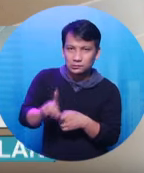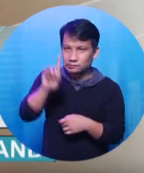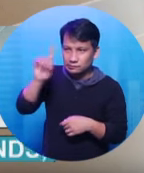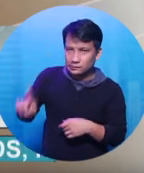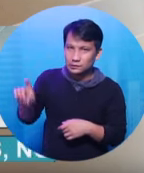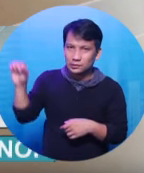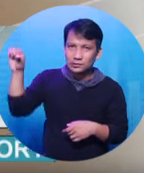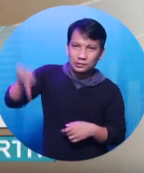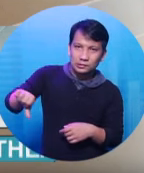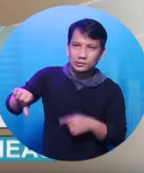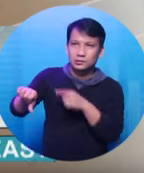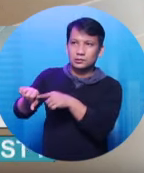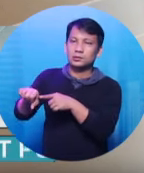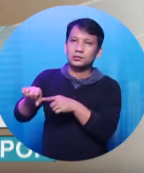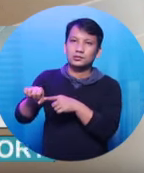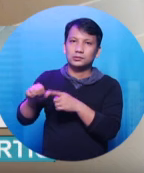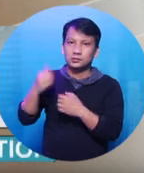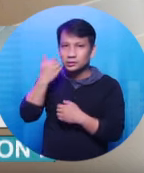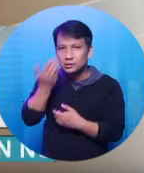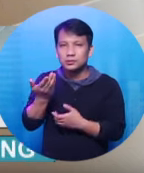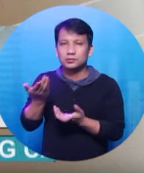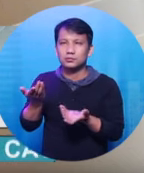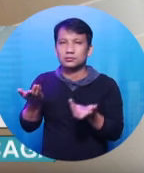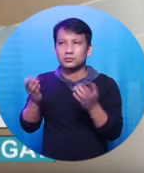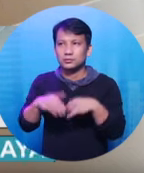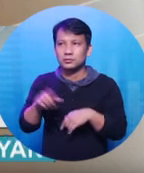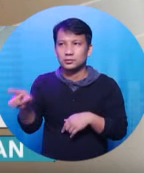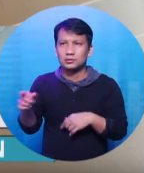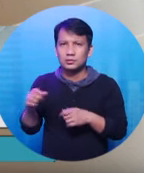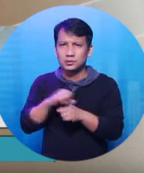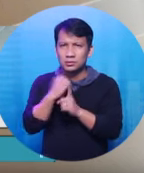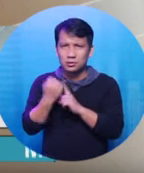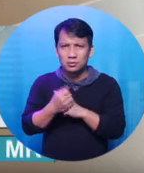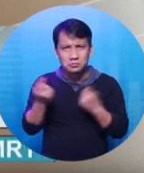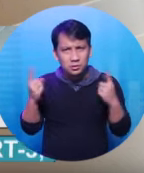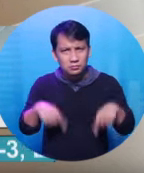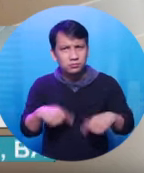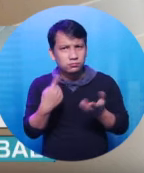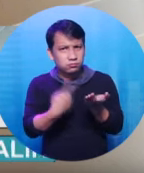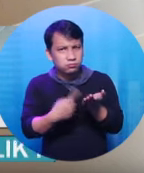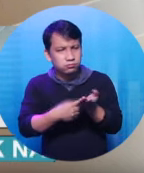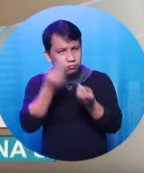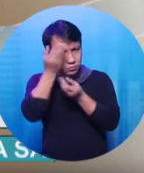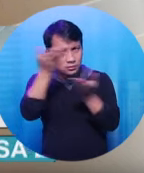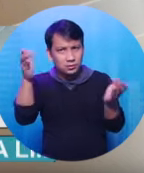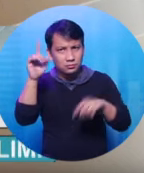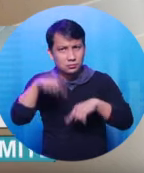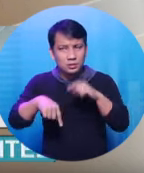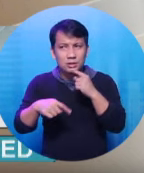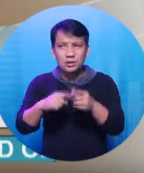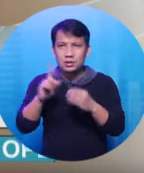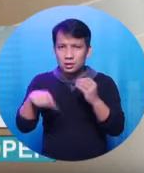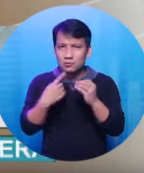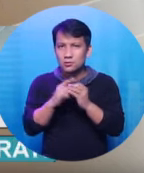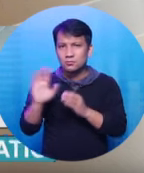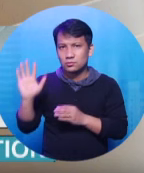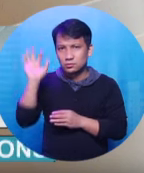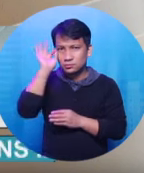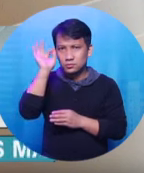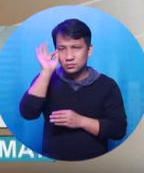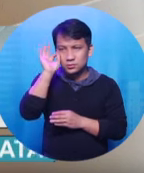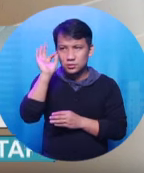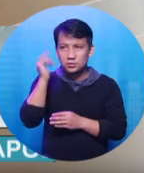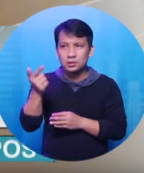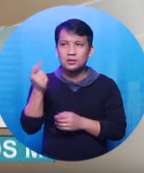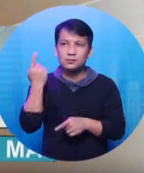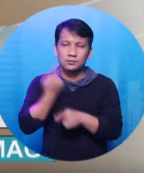hiyain at ilagay sa sitwasyon na kung saan pag-uusapan ng hindi maganda itong si Mr. Fitzgerald. Yun